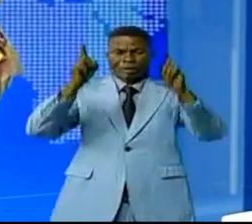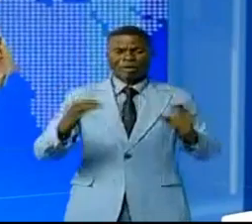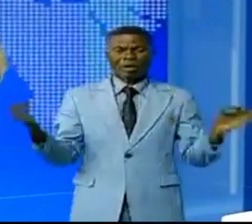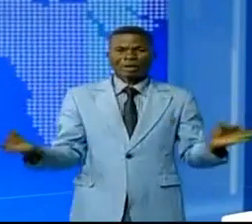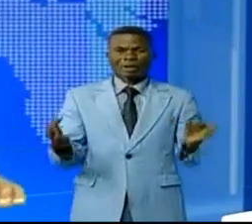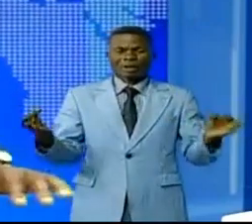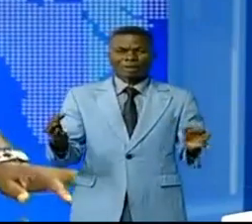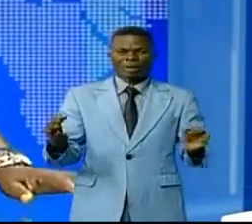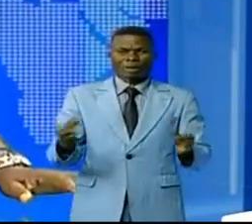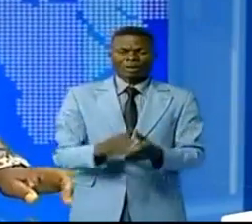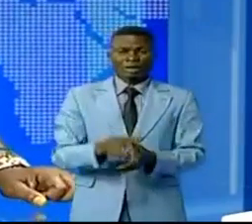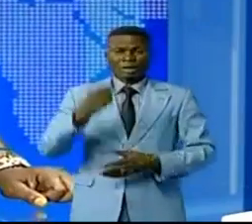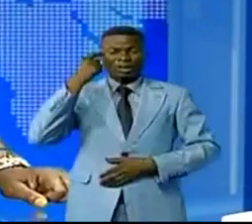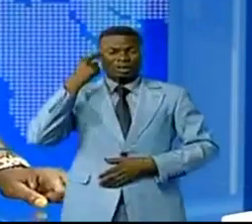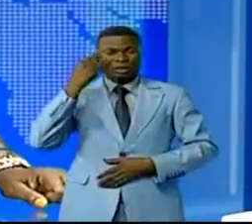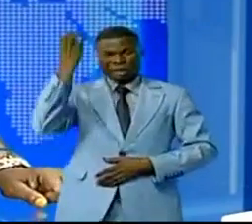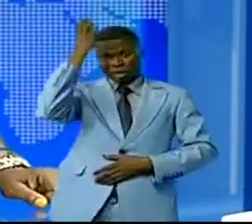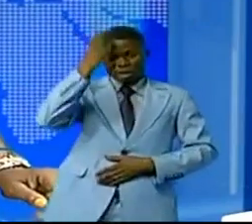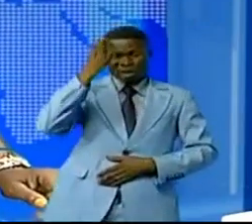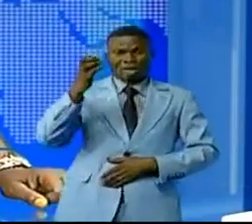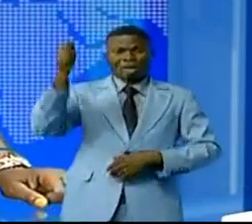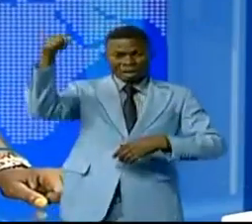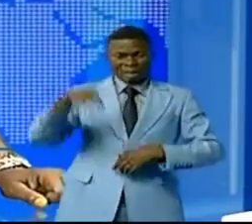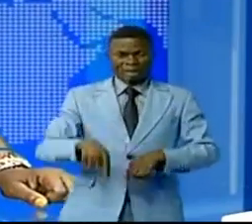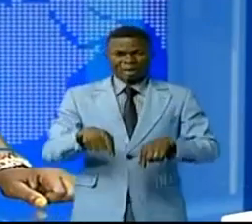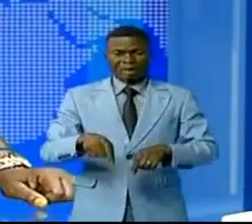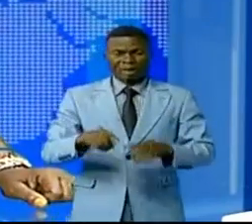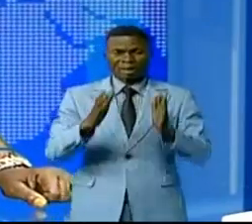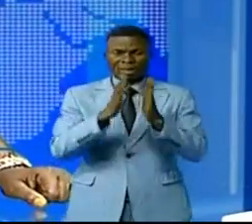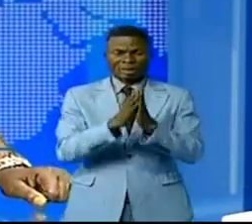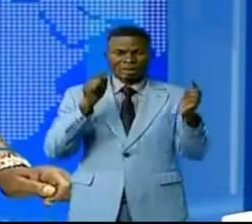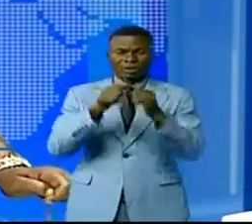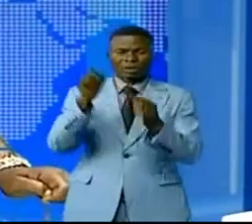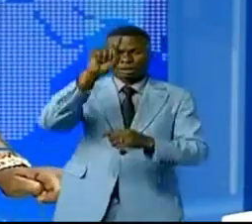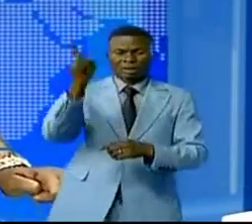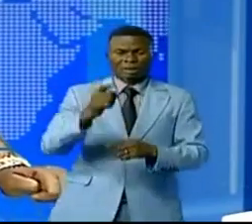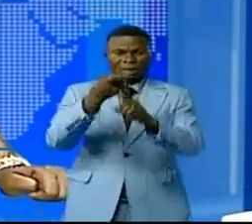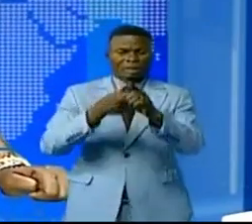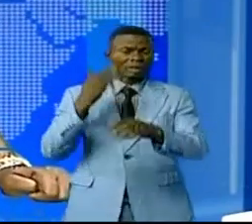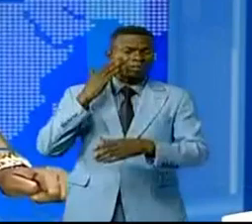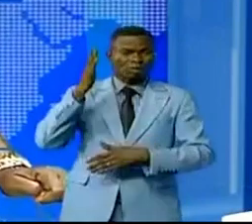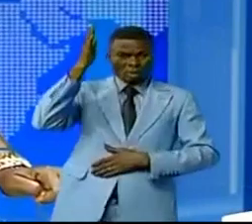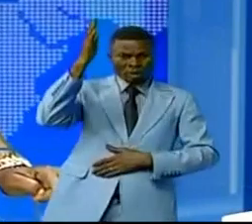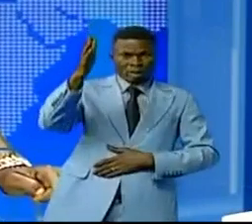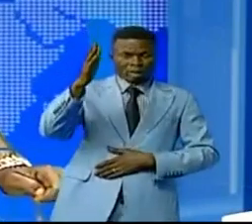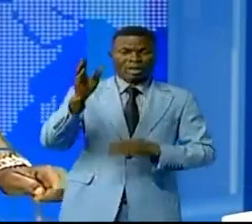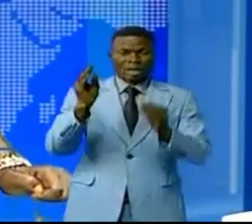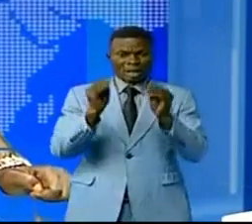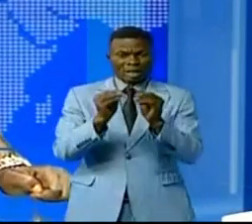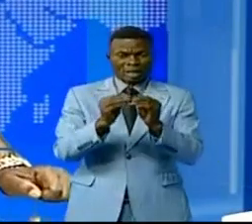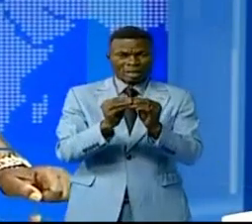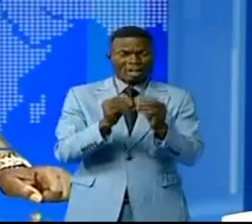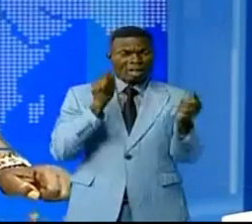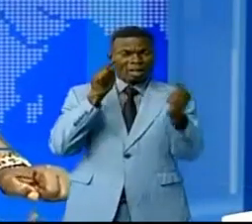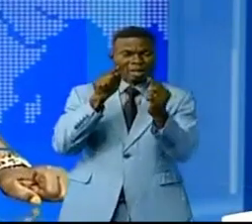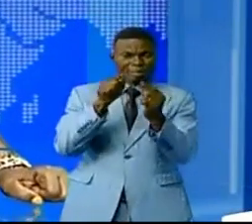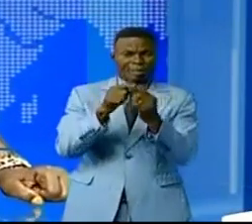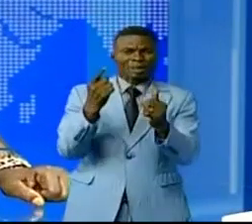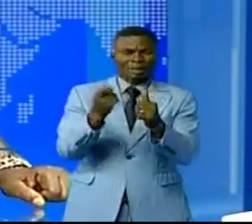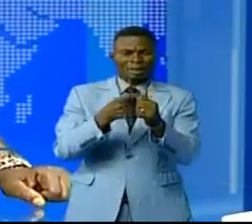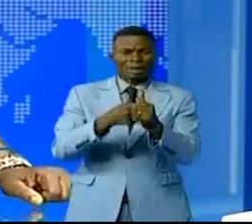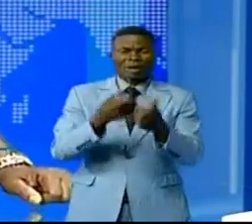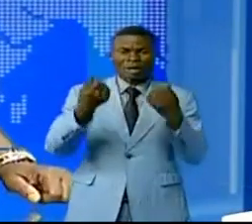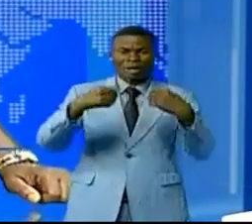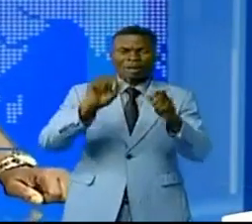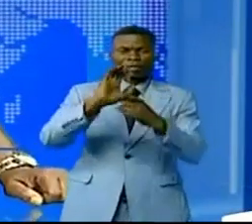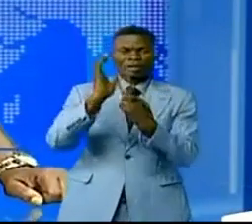Festival Film Européen aura lieu à Kinshasa du 10 au 30 mai prochain. Cette rencontre a pour but non seulement de vendre